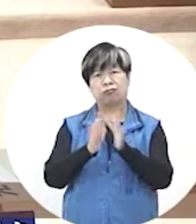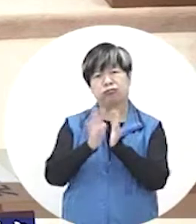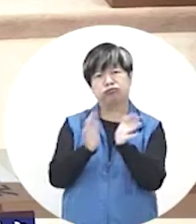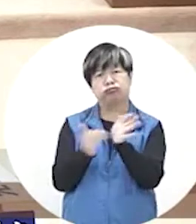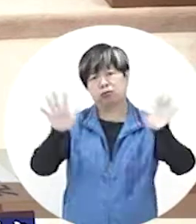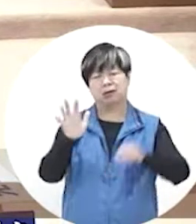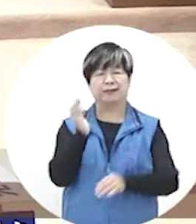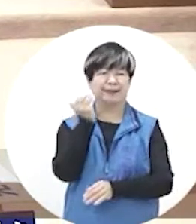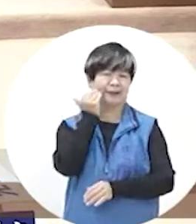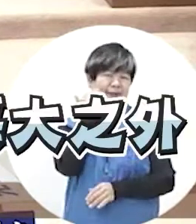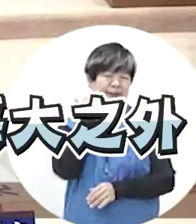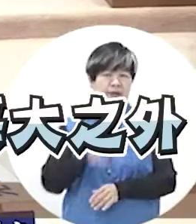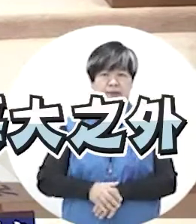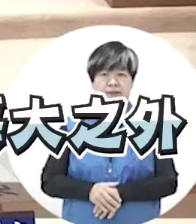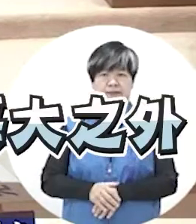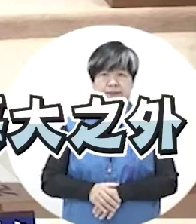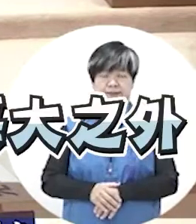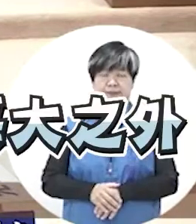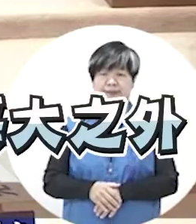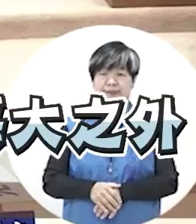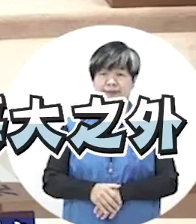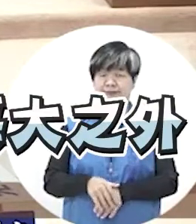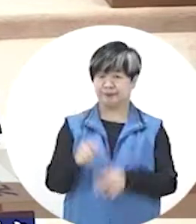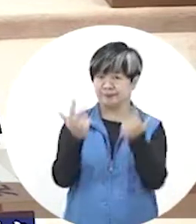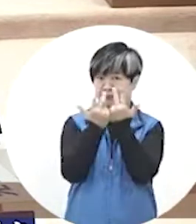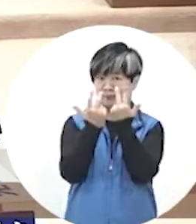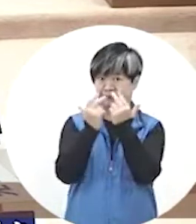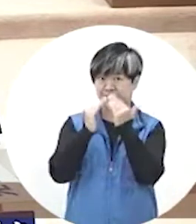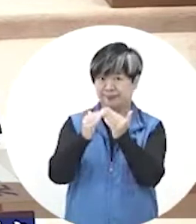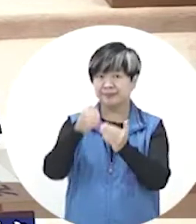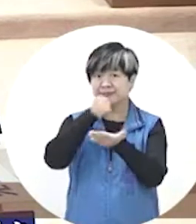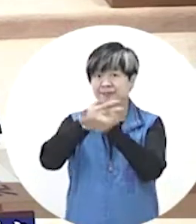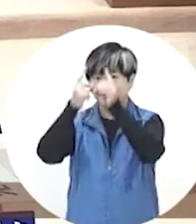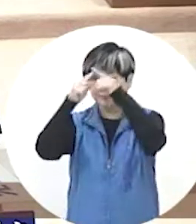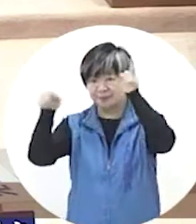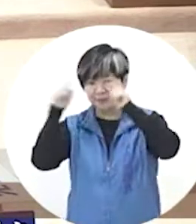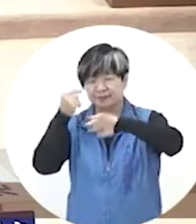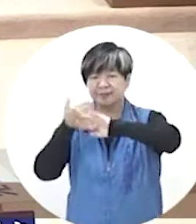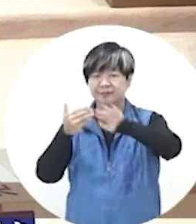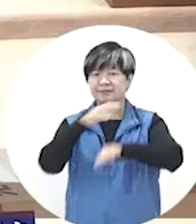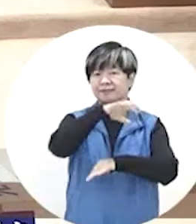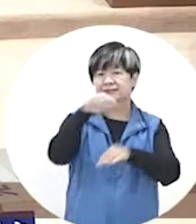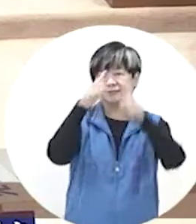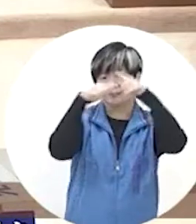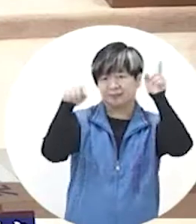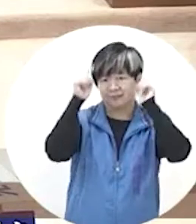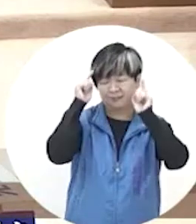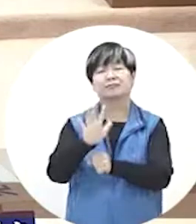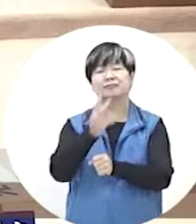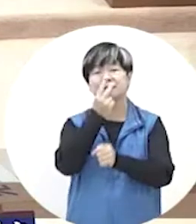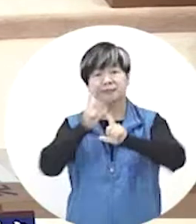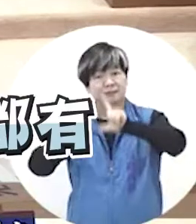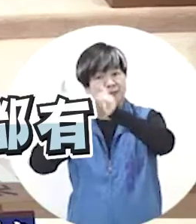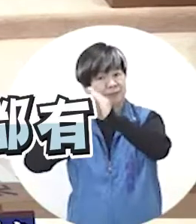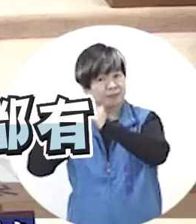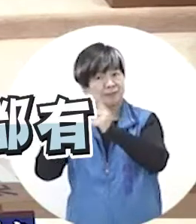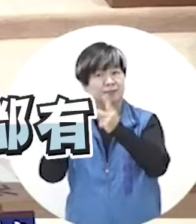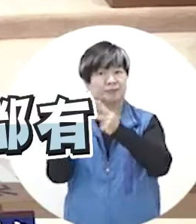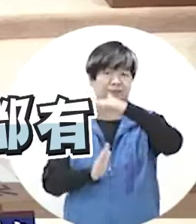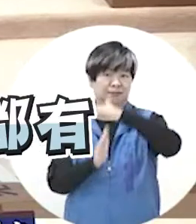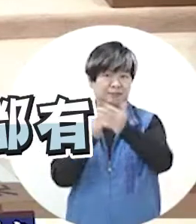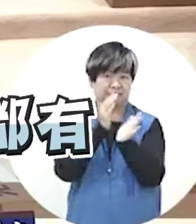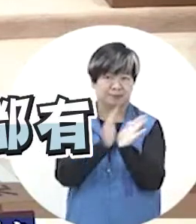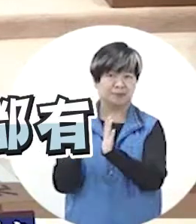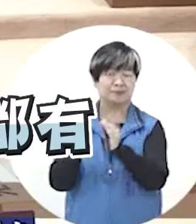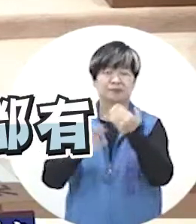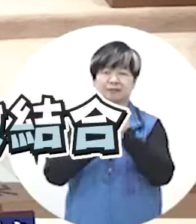大学之外，我刚举例，当然我们新北市除了台艺大之外还有非常多优秀大学嘛，也都有在做这些嘛，亚东啊、治理啊，还有其他区